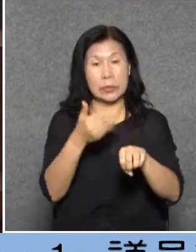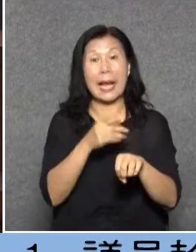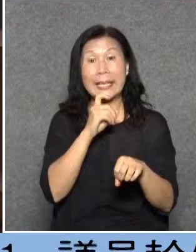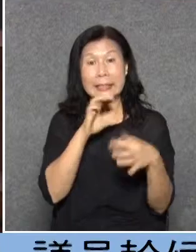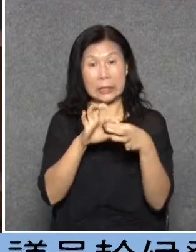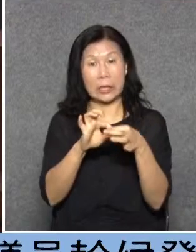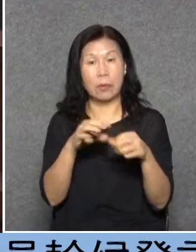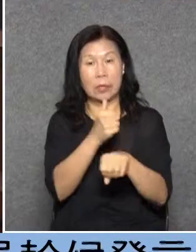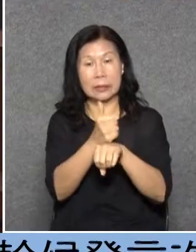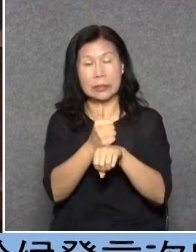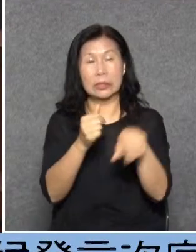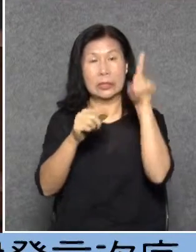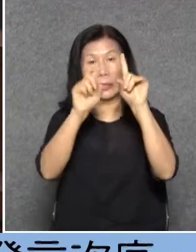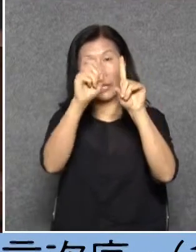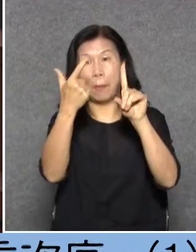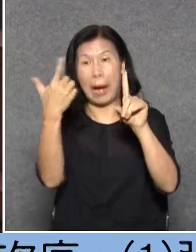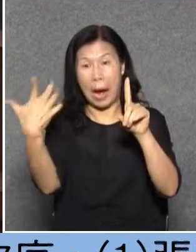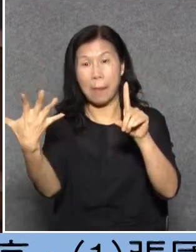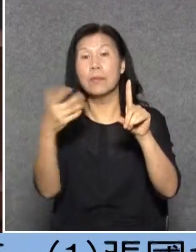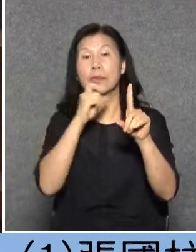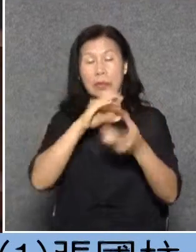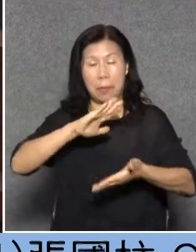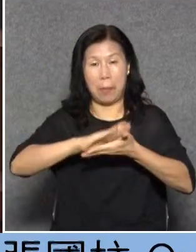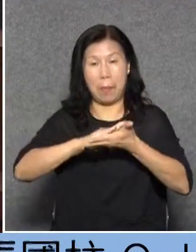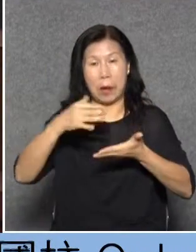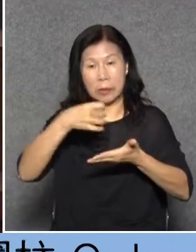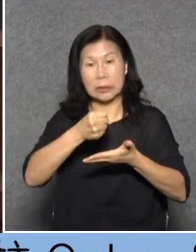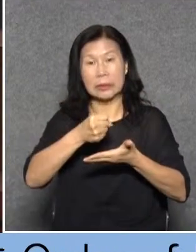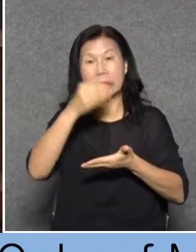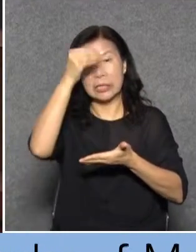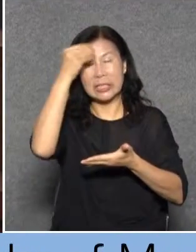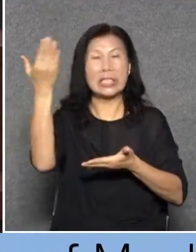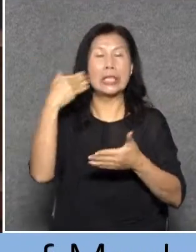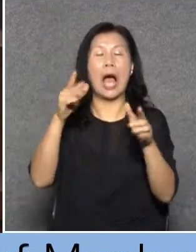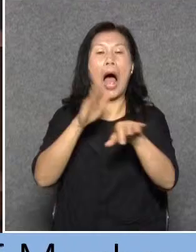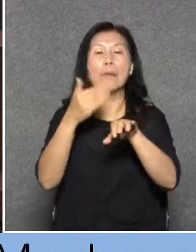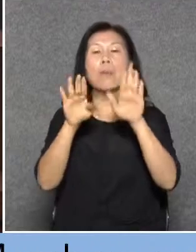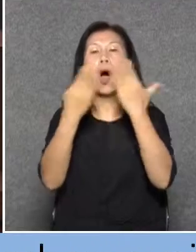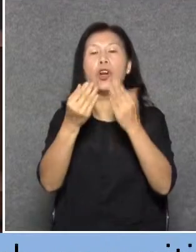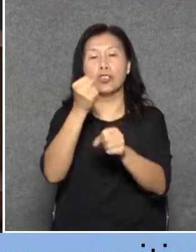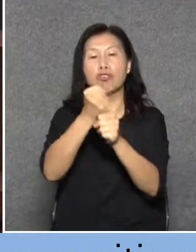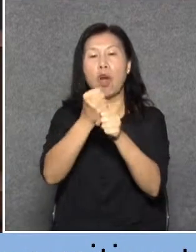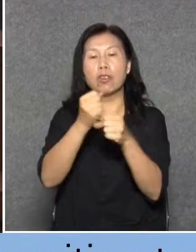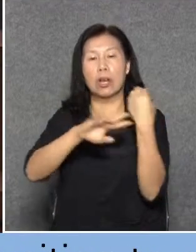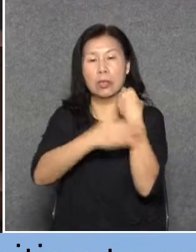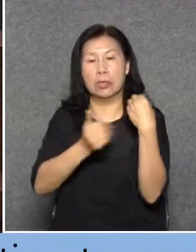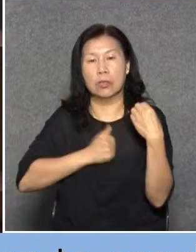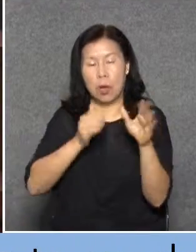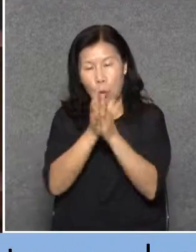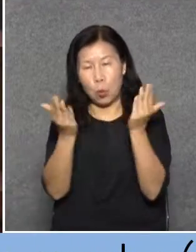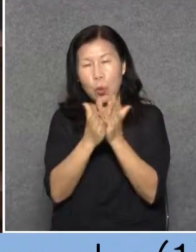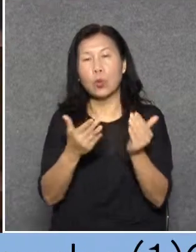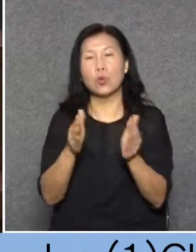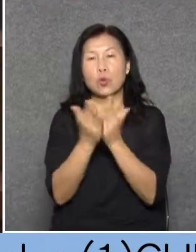我1985年開始睇嗰個版權法咧，當時係啱啱學緊書嘅時候咧，就一本書都黑曬啦，咁啊都摸到黑曬